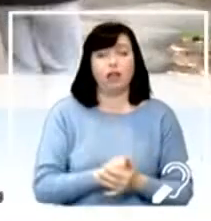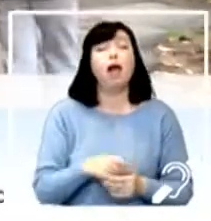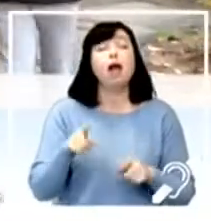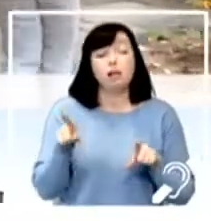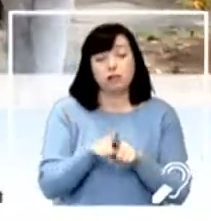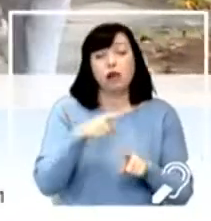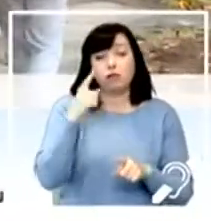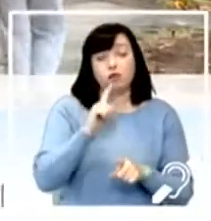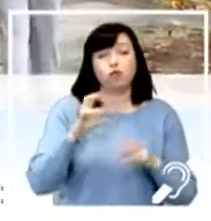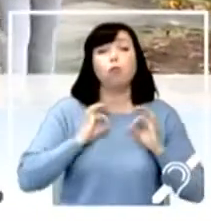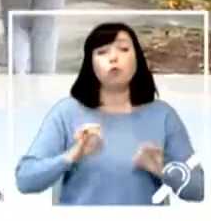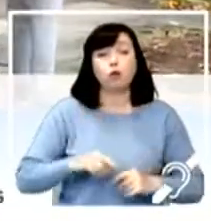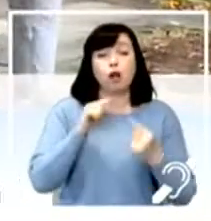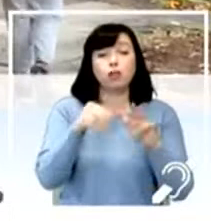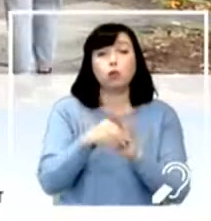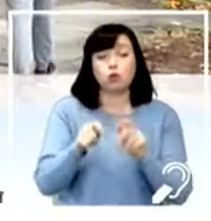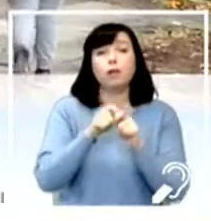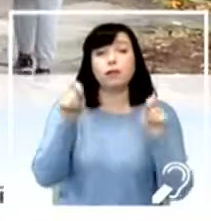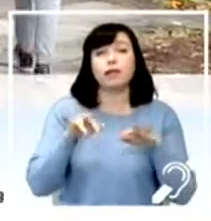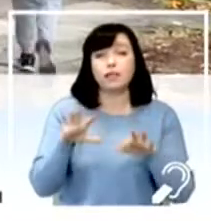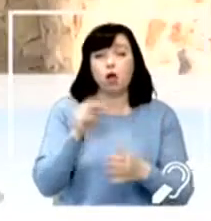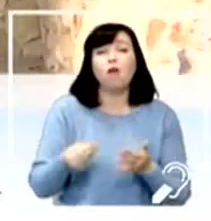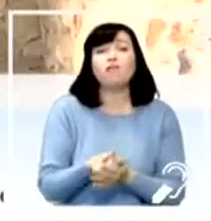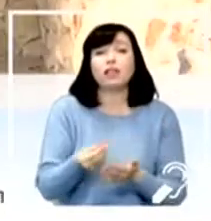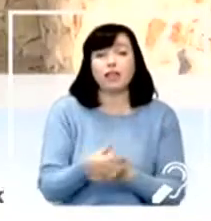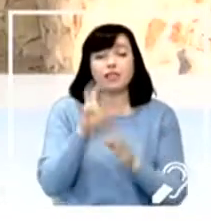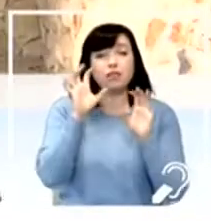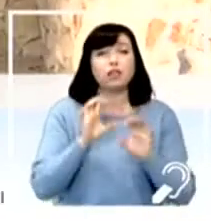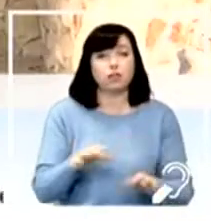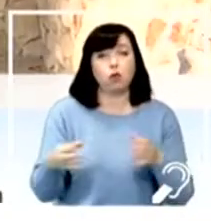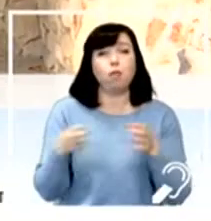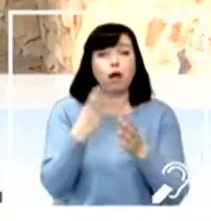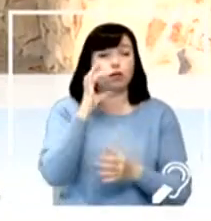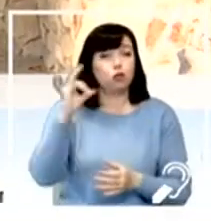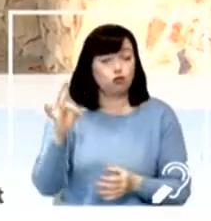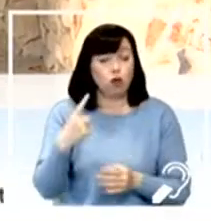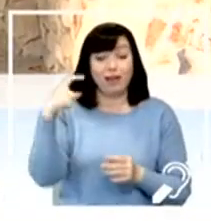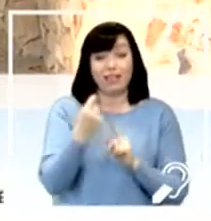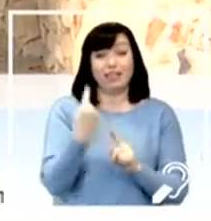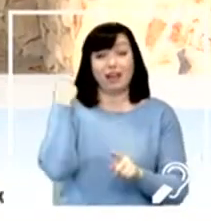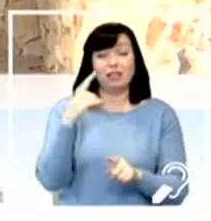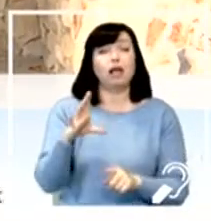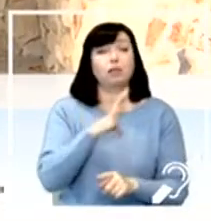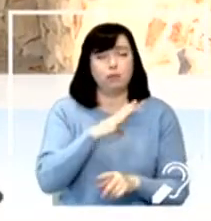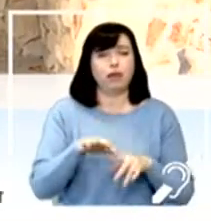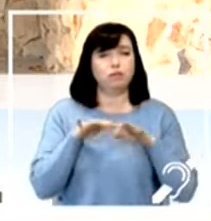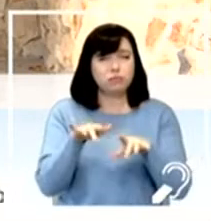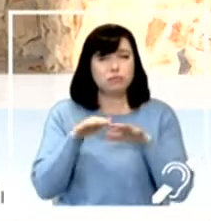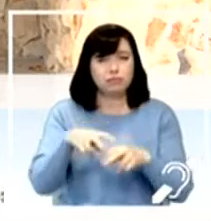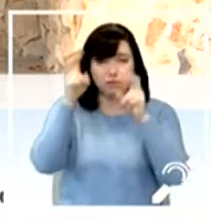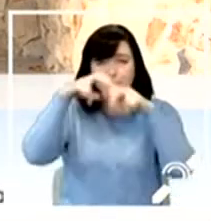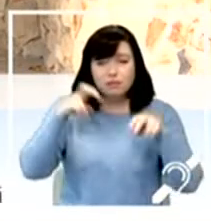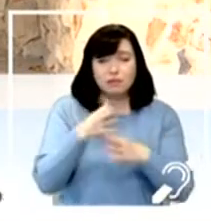procurorii anticorupție au deschis un dosar penal privind finanțarea ilegală a partidului Șor. Săptămâna trecută au fost efectuate mai